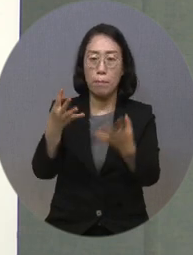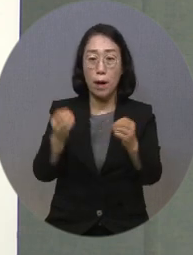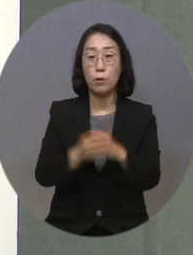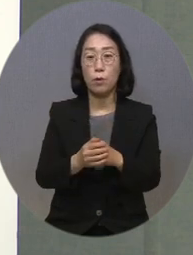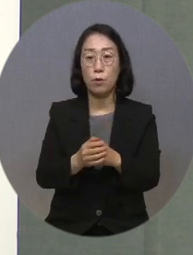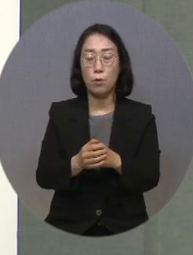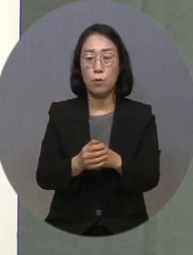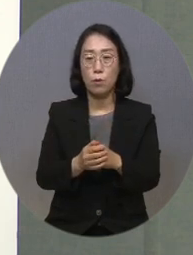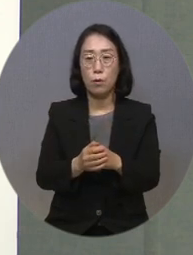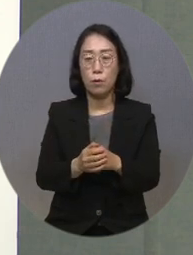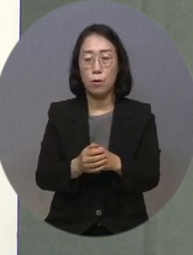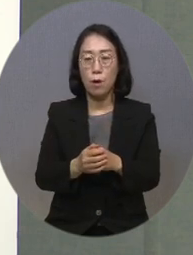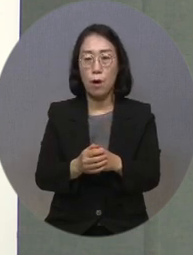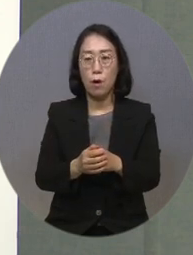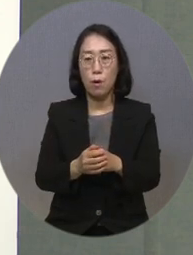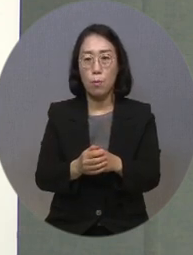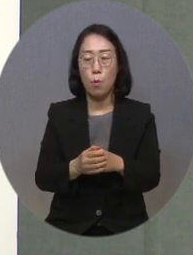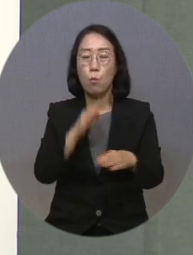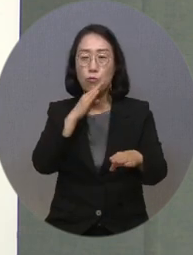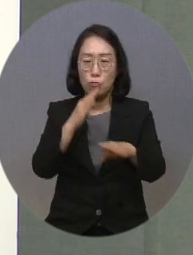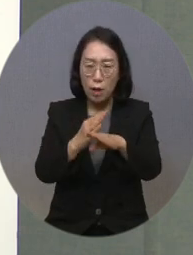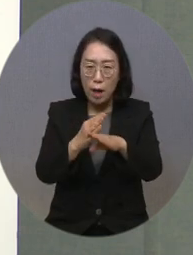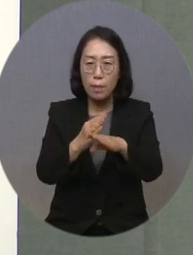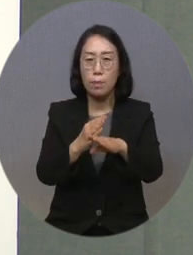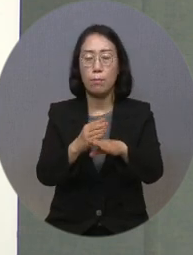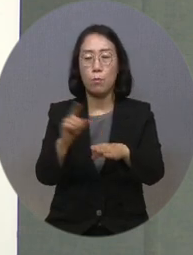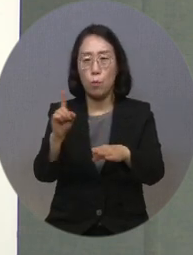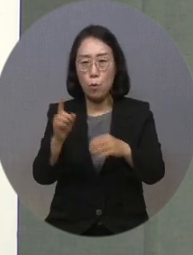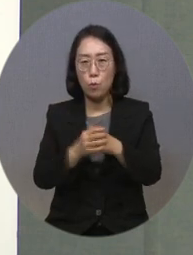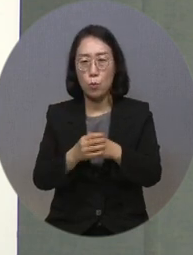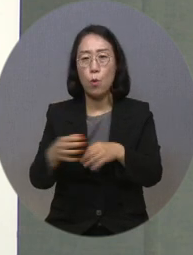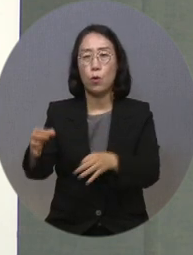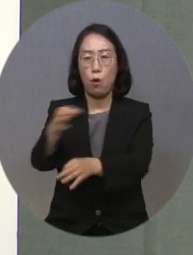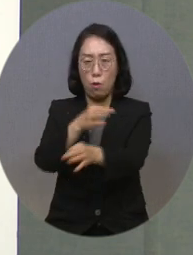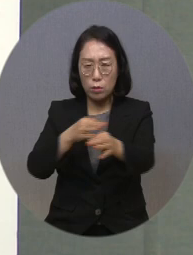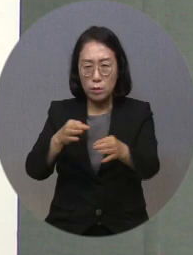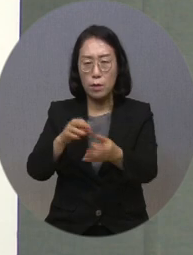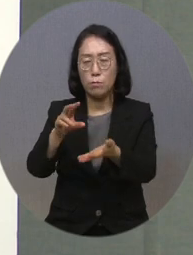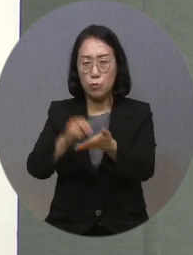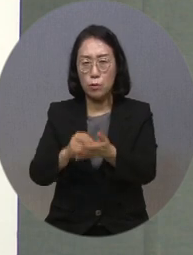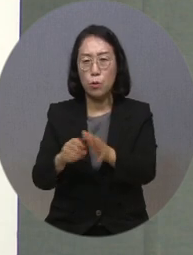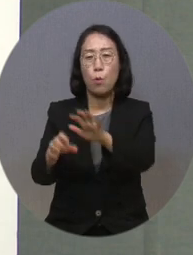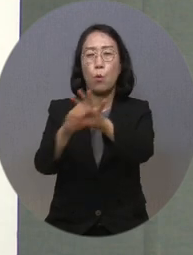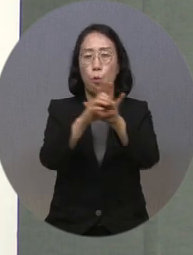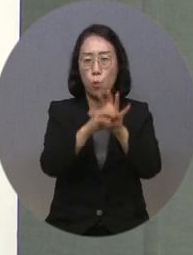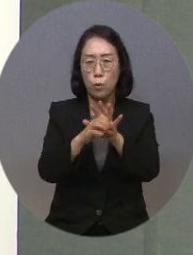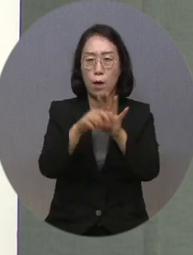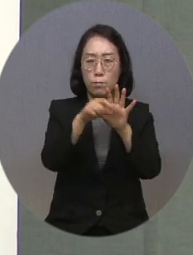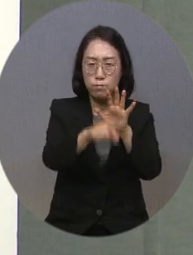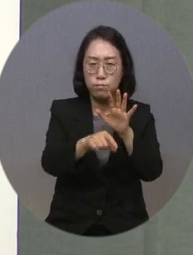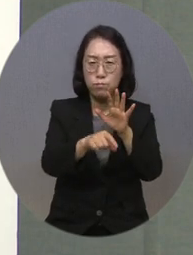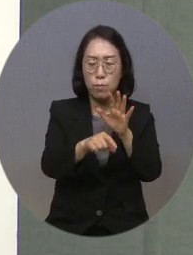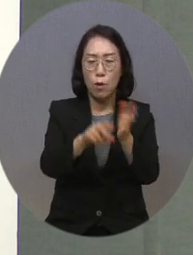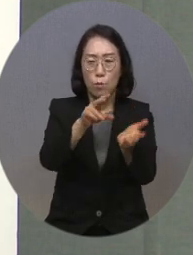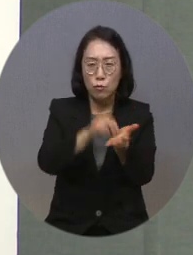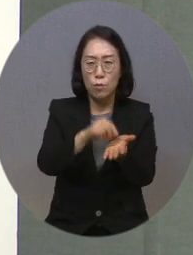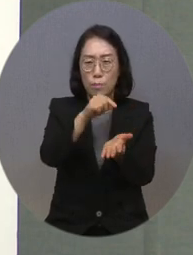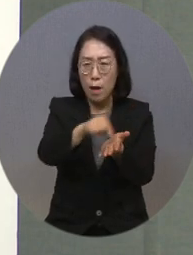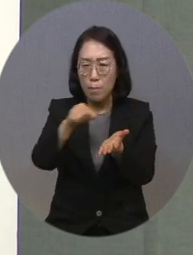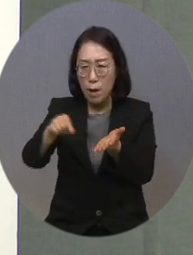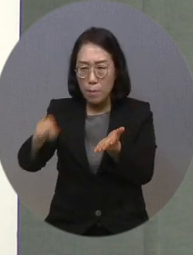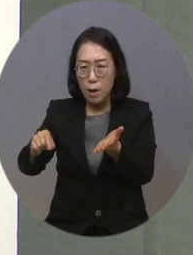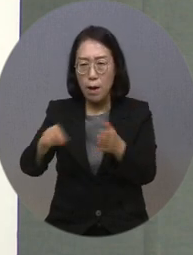여러 가지 안보 문제나 경제 문제나 또 거기에다 겹쳐서 코로나 등등 여러 가지